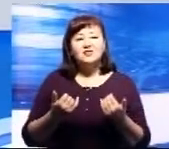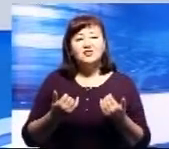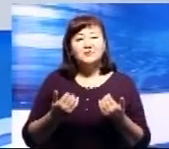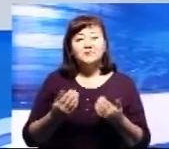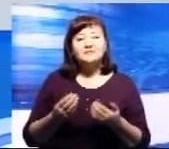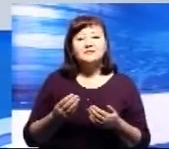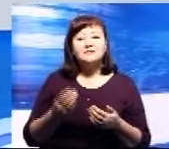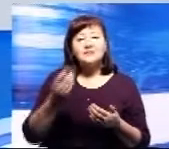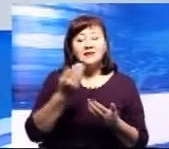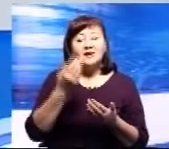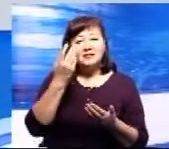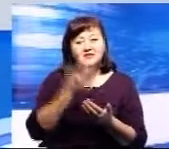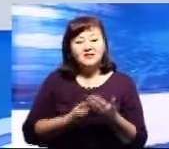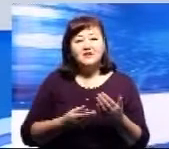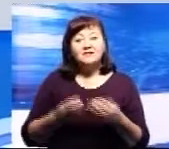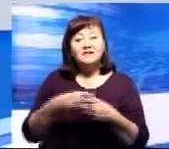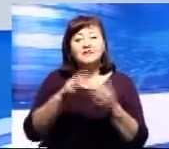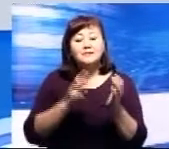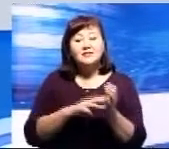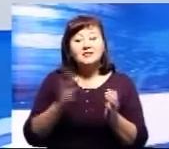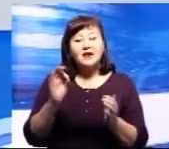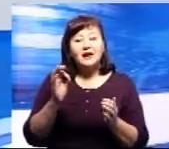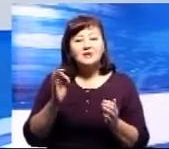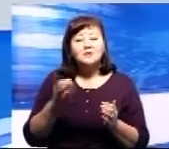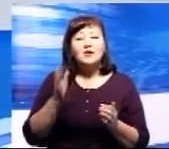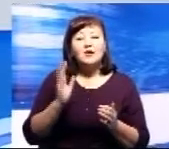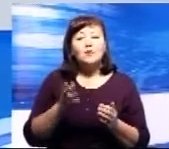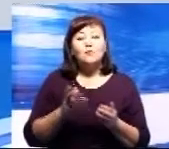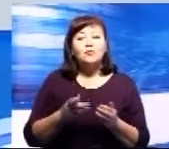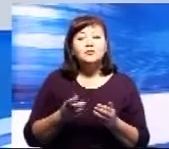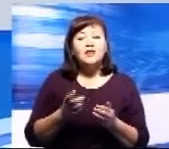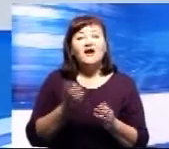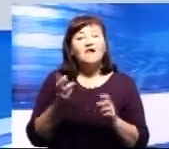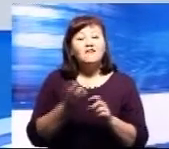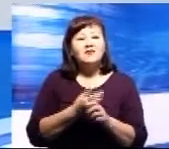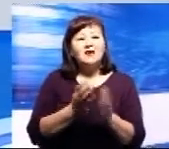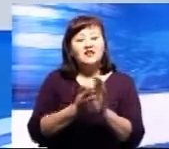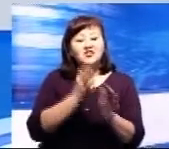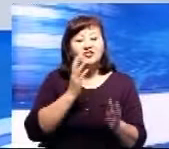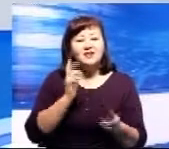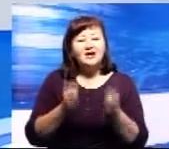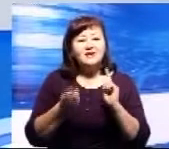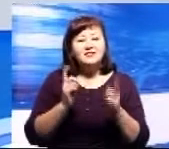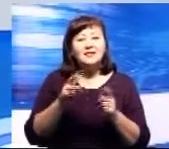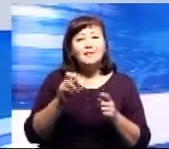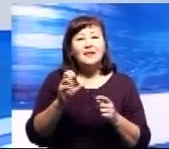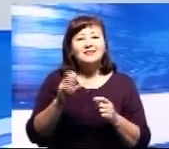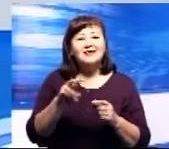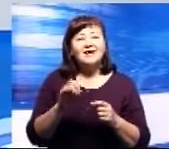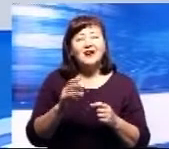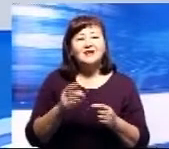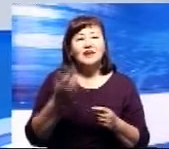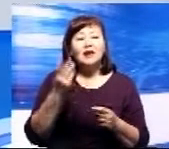города. 18 октября в 10:00 в городском акимате состоится внеочередная сессия маслихата. На повестке дня 2 вопроса